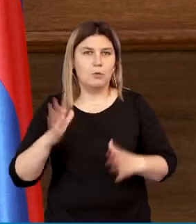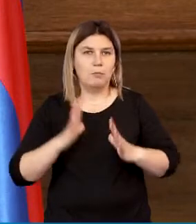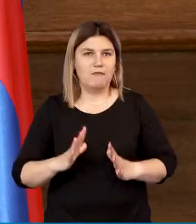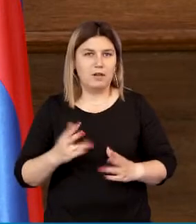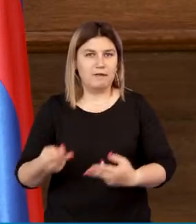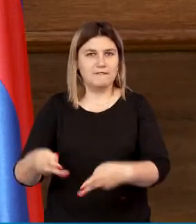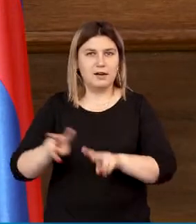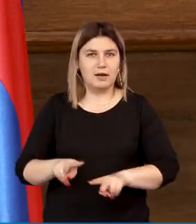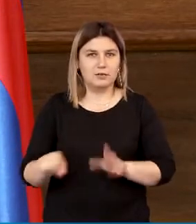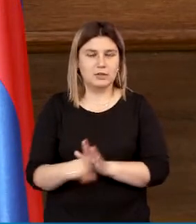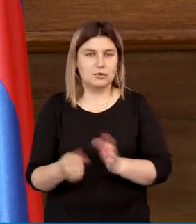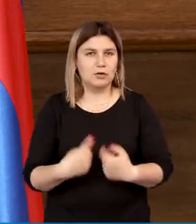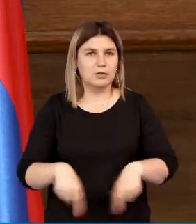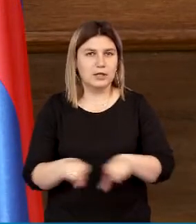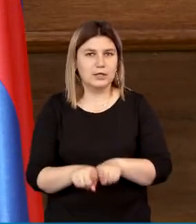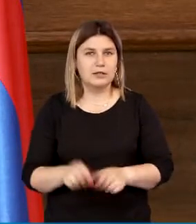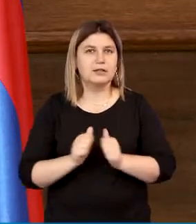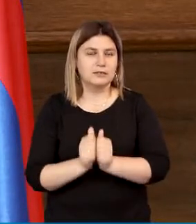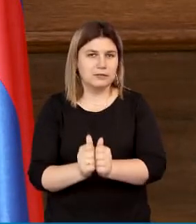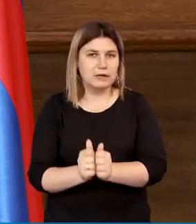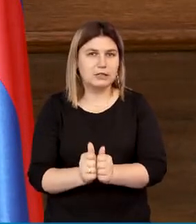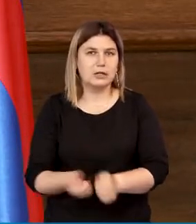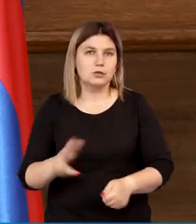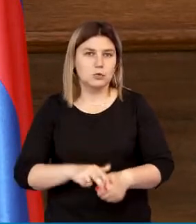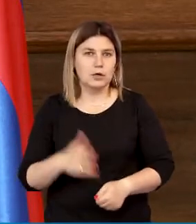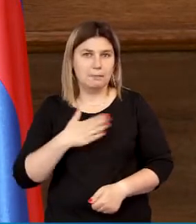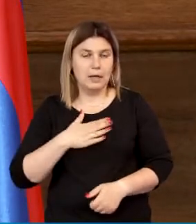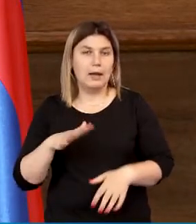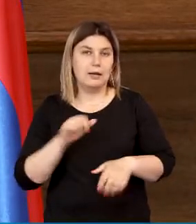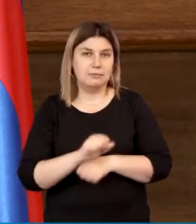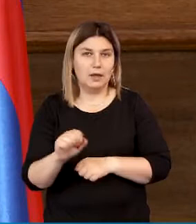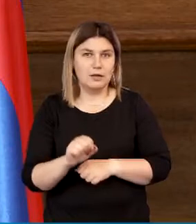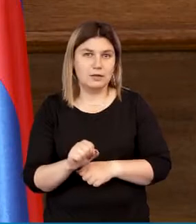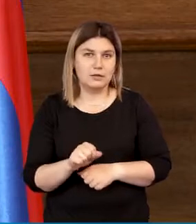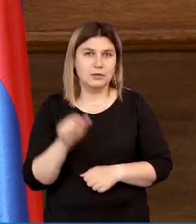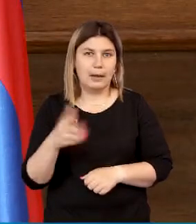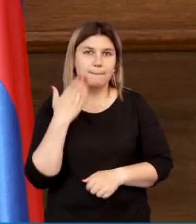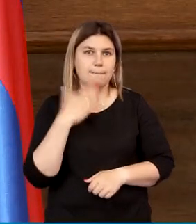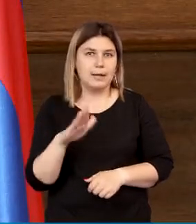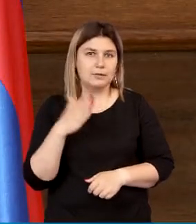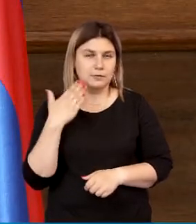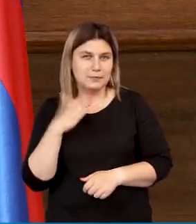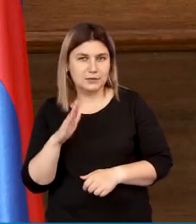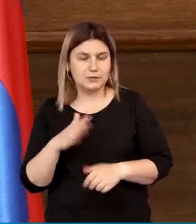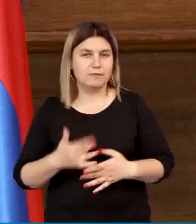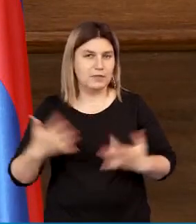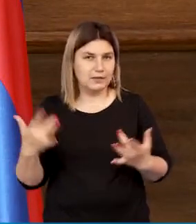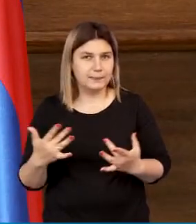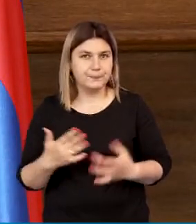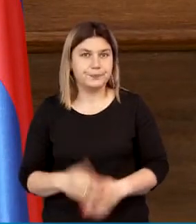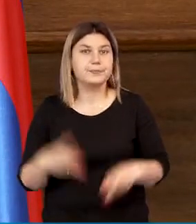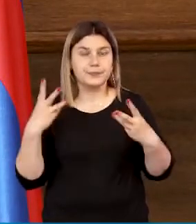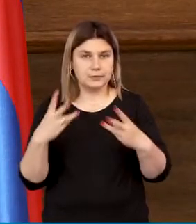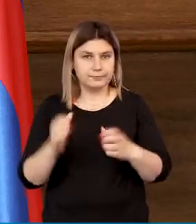do realizowania tych wszystkich zadań, które są przed nami, a jest ich przecież bardzo, bardzo wiele. Najważniejszym